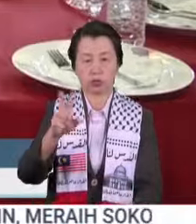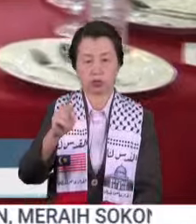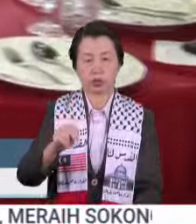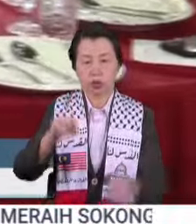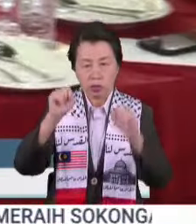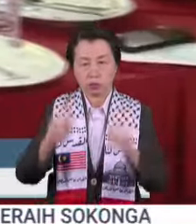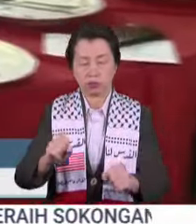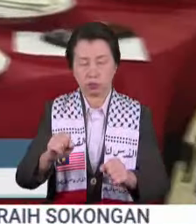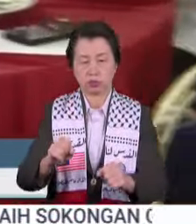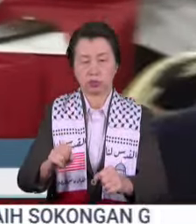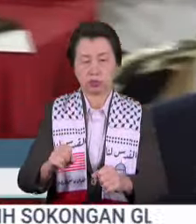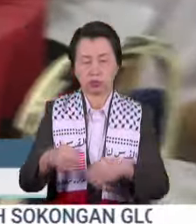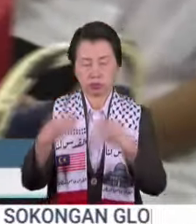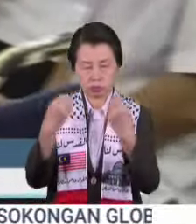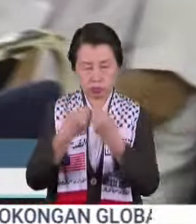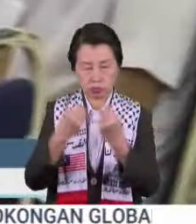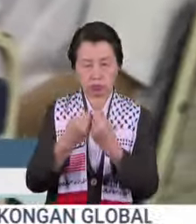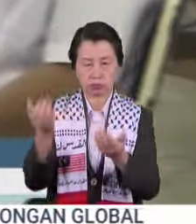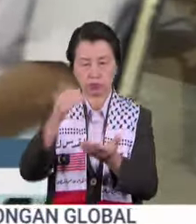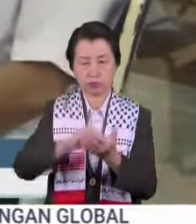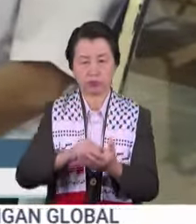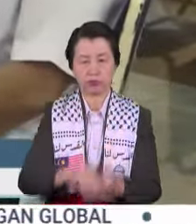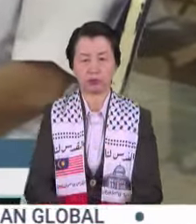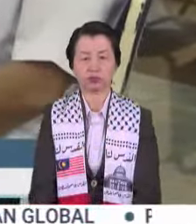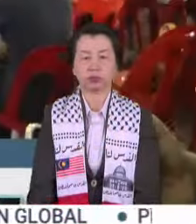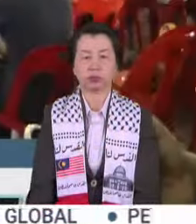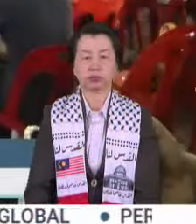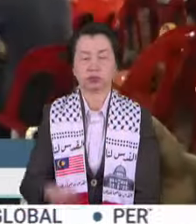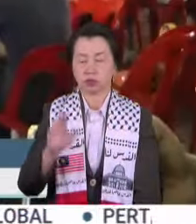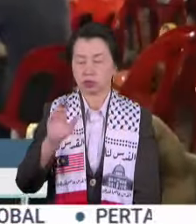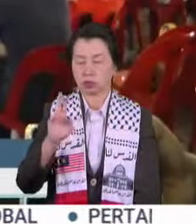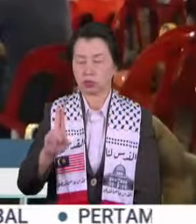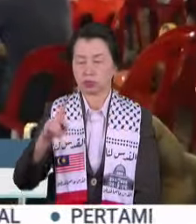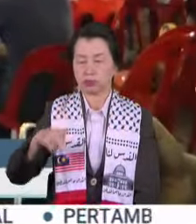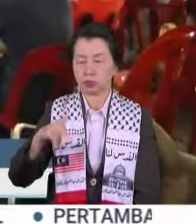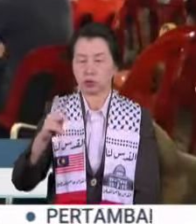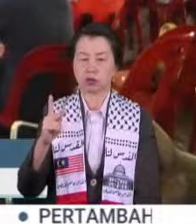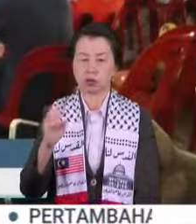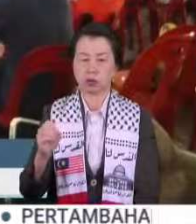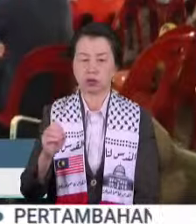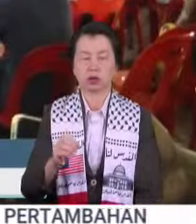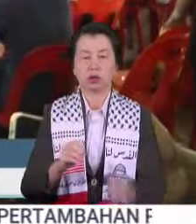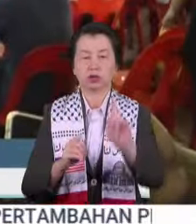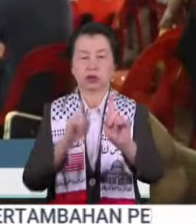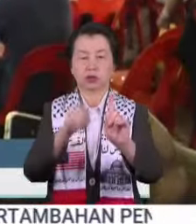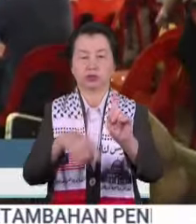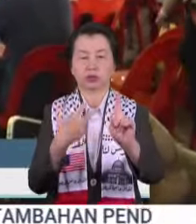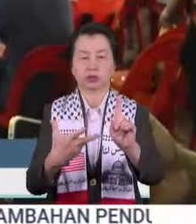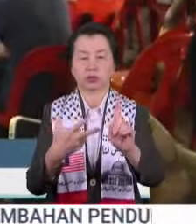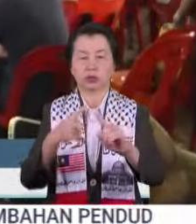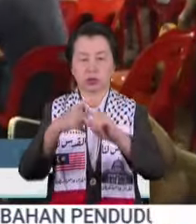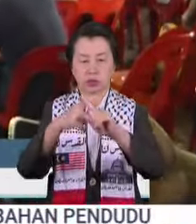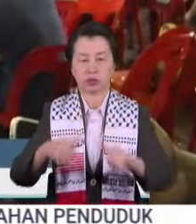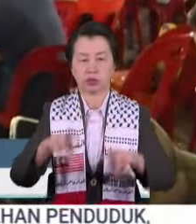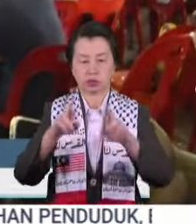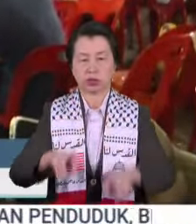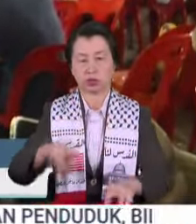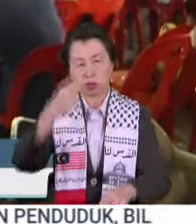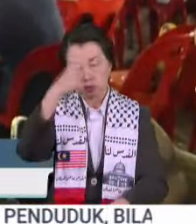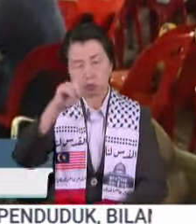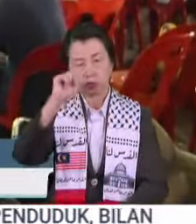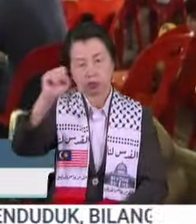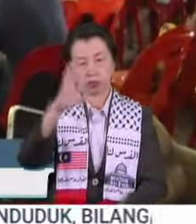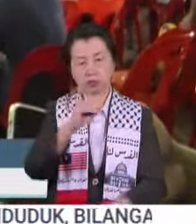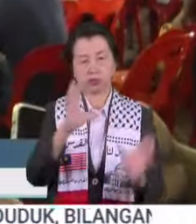dapat diperbetulkan semula pendirian sat per kerusiwan rakyat itu mesti untuk